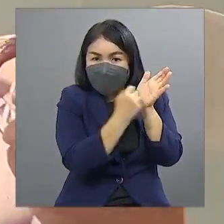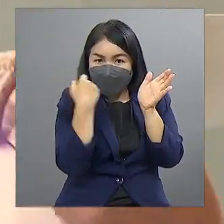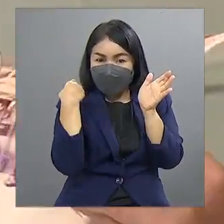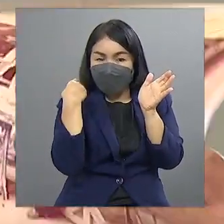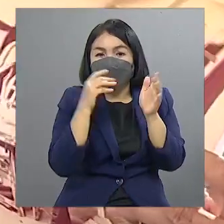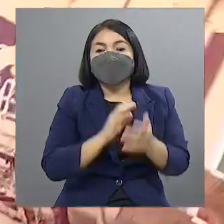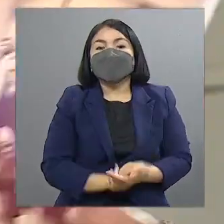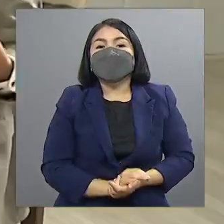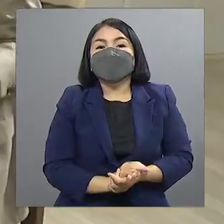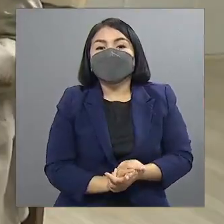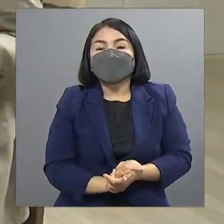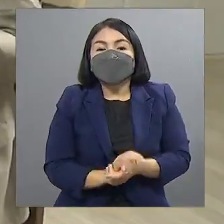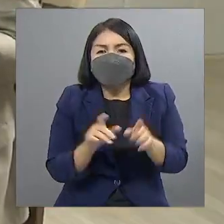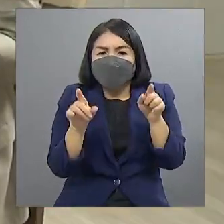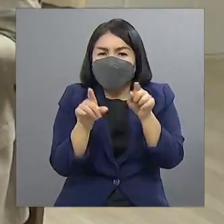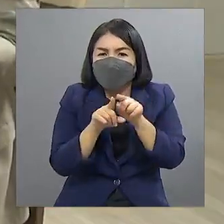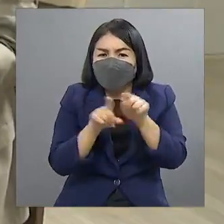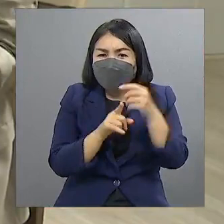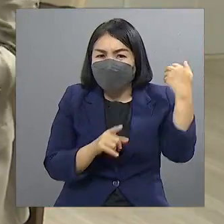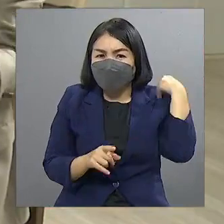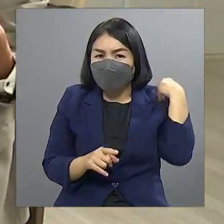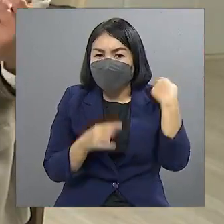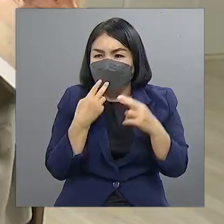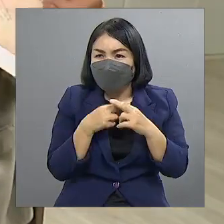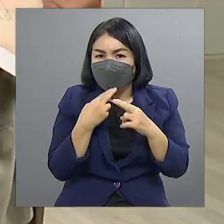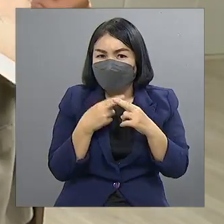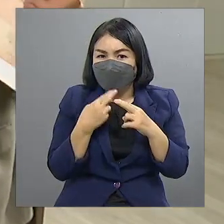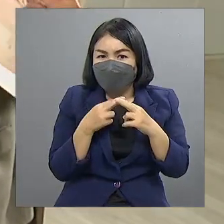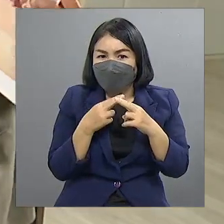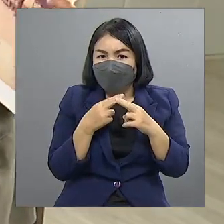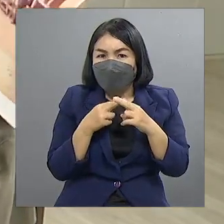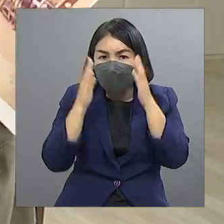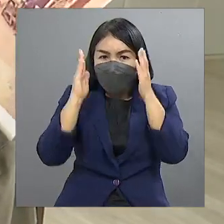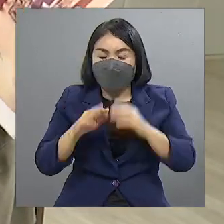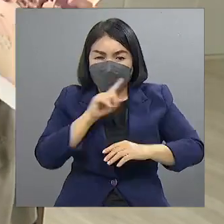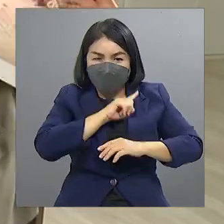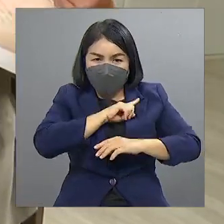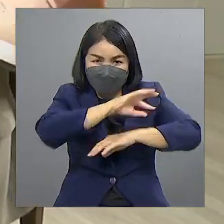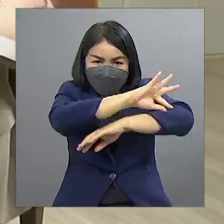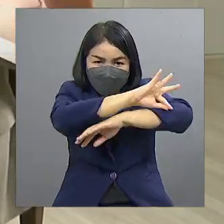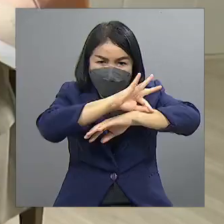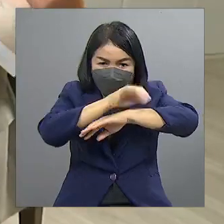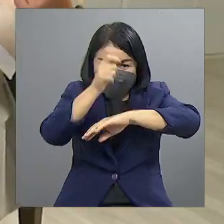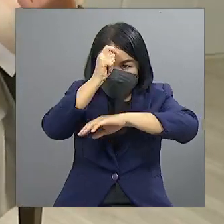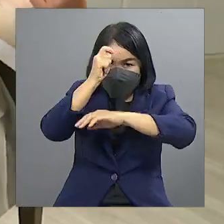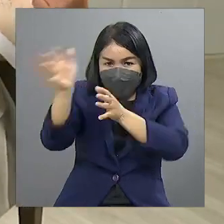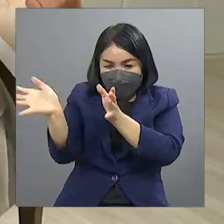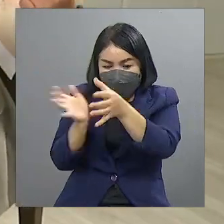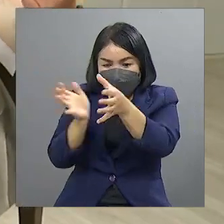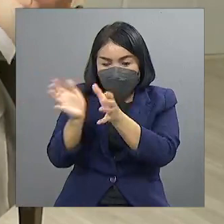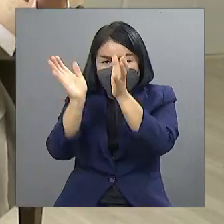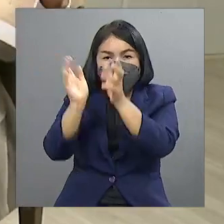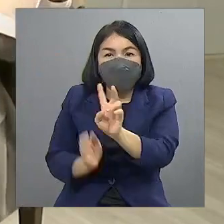ะครับจะเป็นชื่อของสถาปนิก2คนนี่ครับนี่ครับนี่คือสถาปนิก2